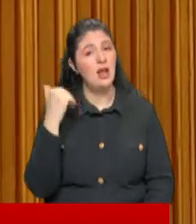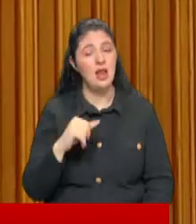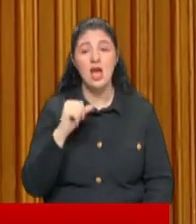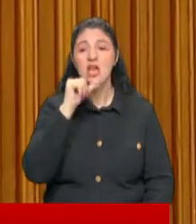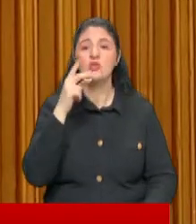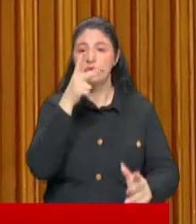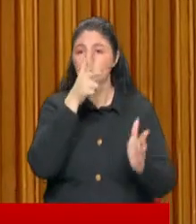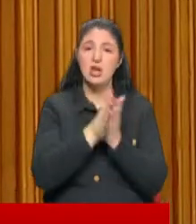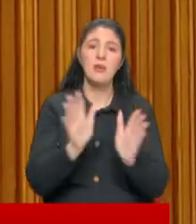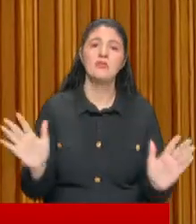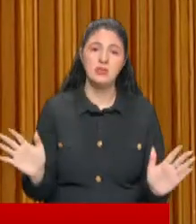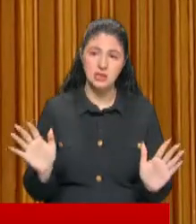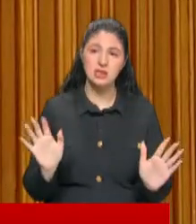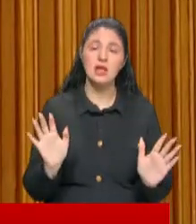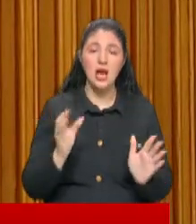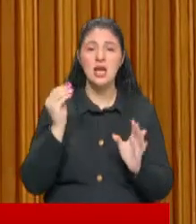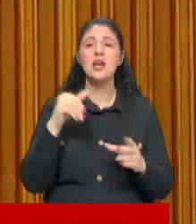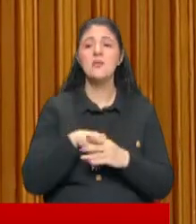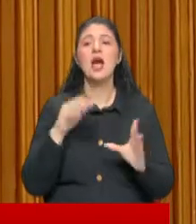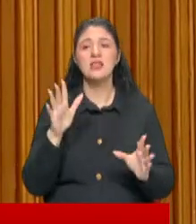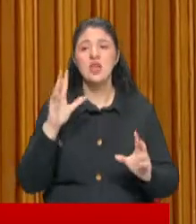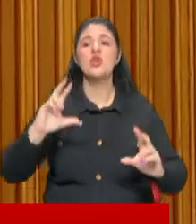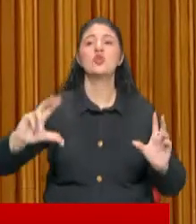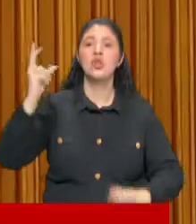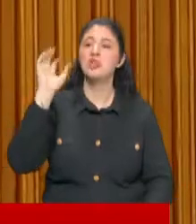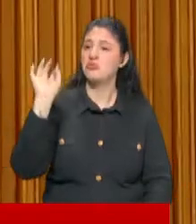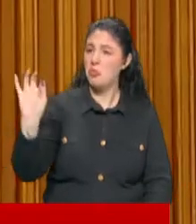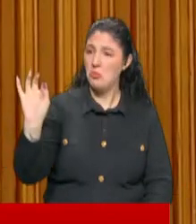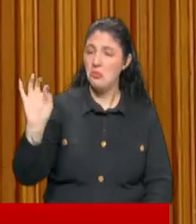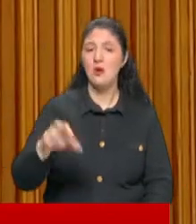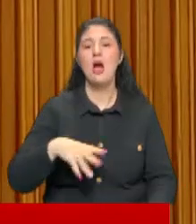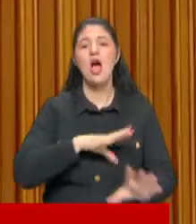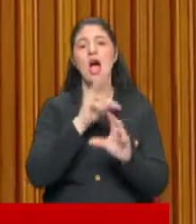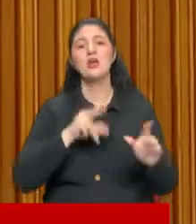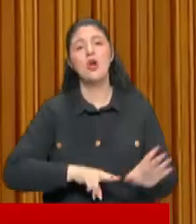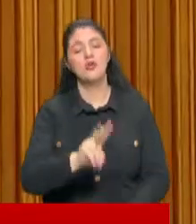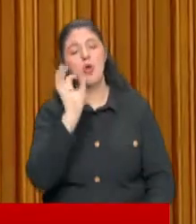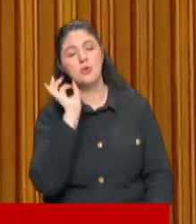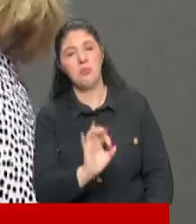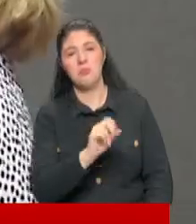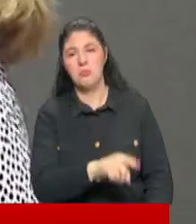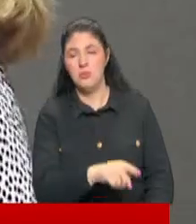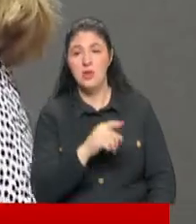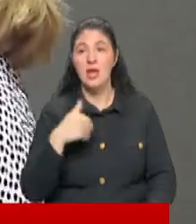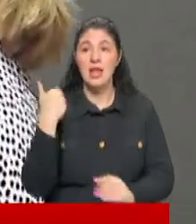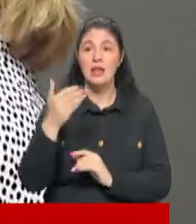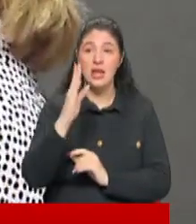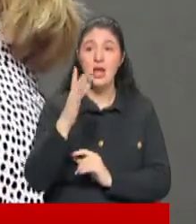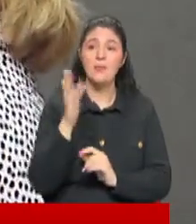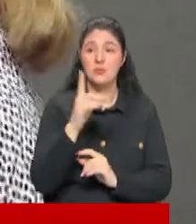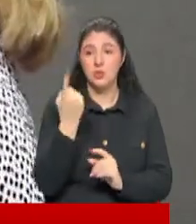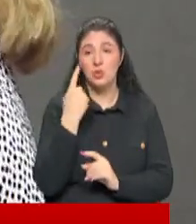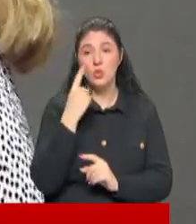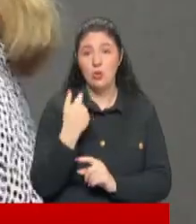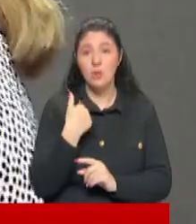hiç kusura bakmasınlar iyi Parti'de Güneş yerinde her şey yolunda İleriye yönelik başka bir şey